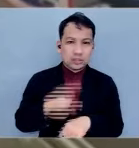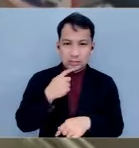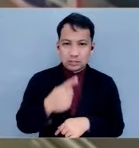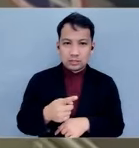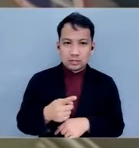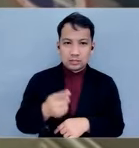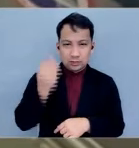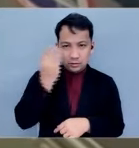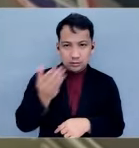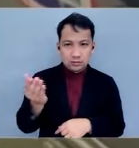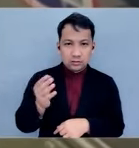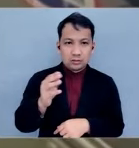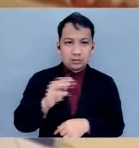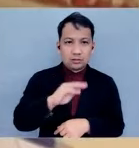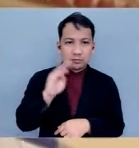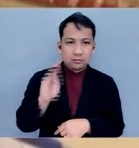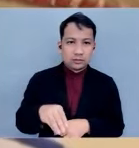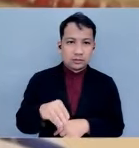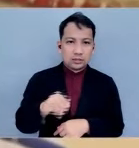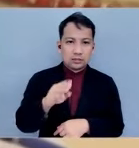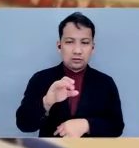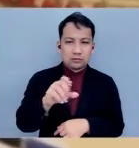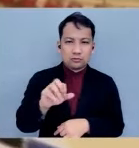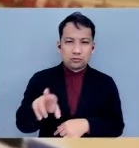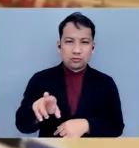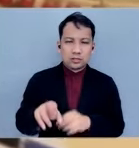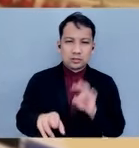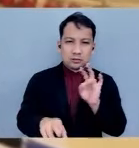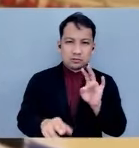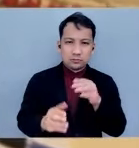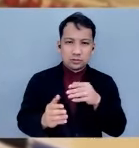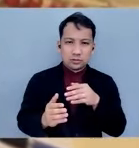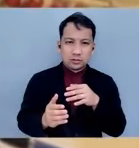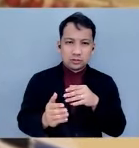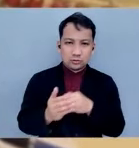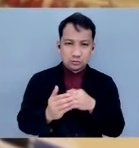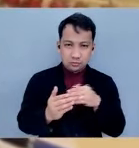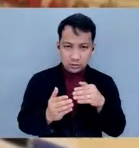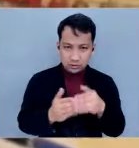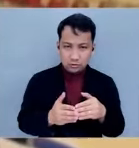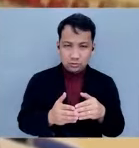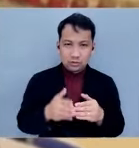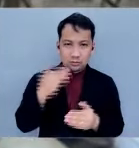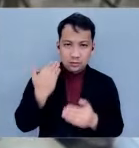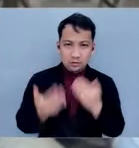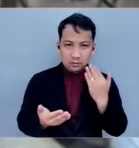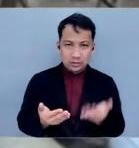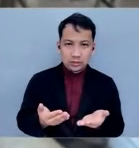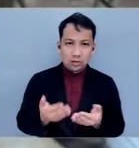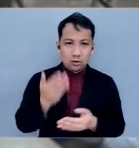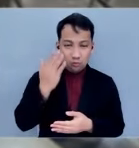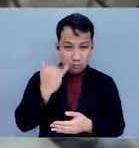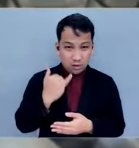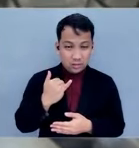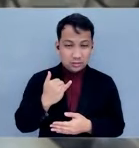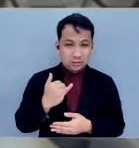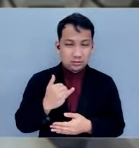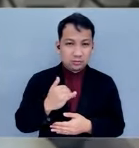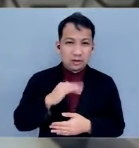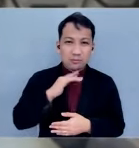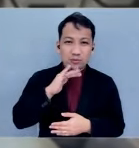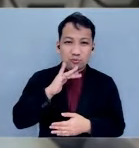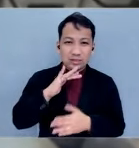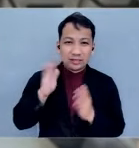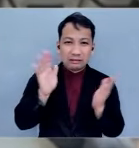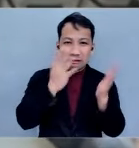ng Manila Observatory, tinatayang 7 milyong tao kada taon ang namamatay dahil sa epekto ng air pollution.